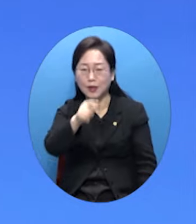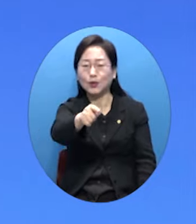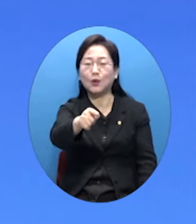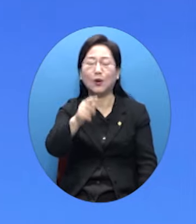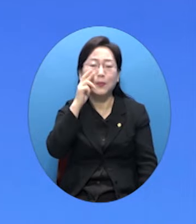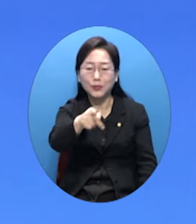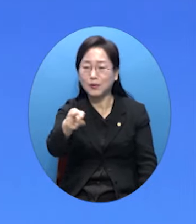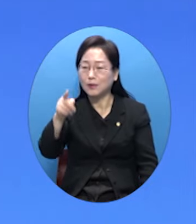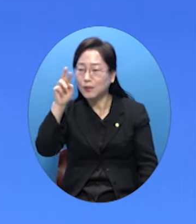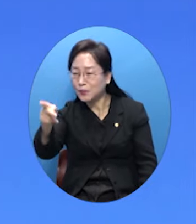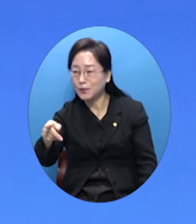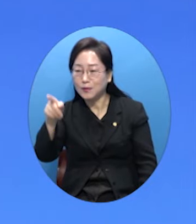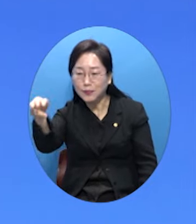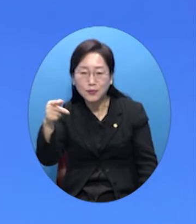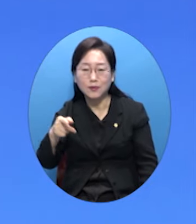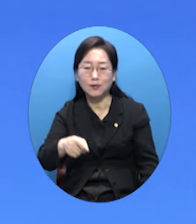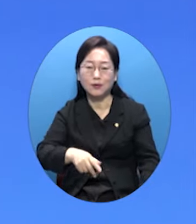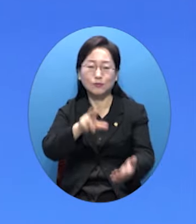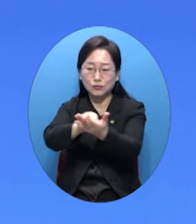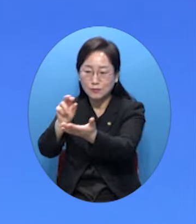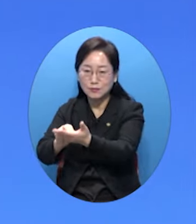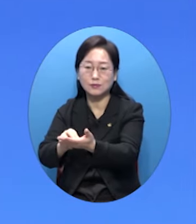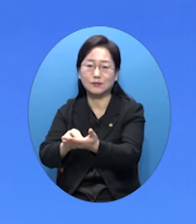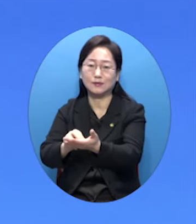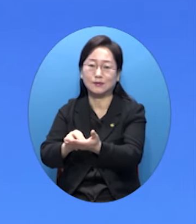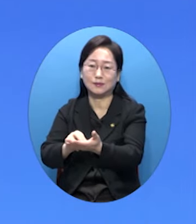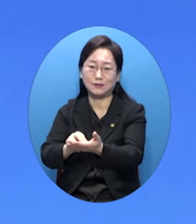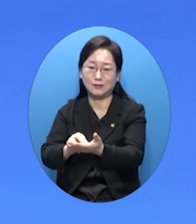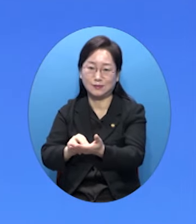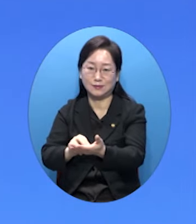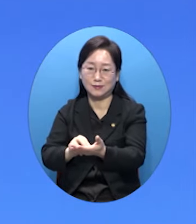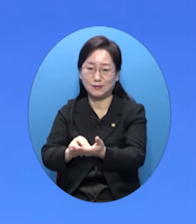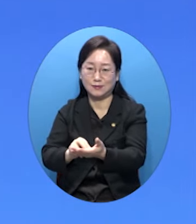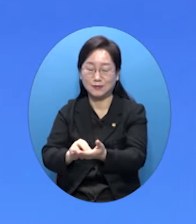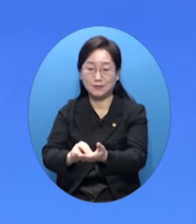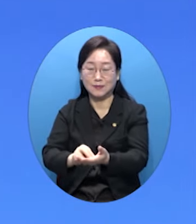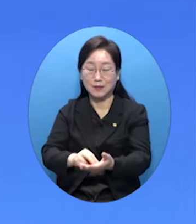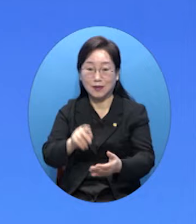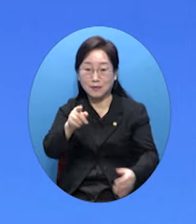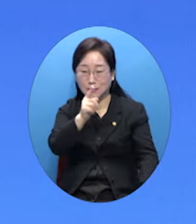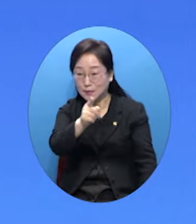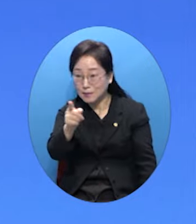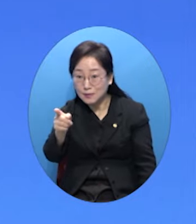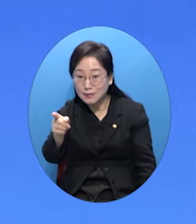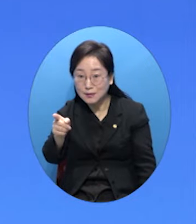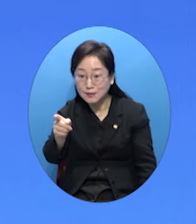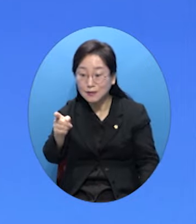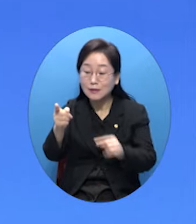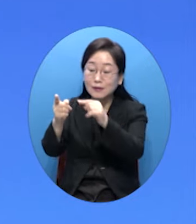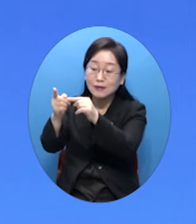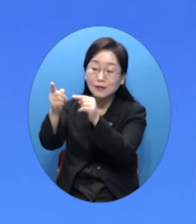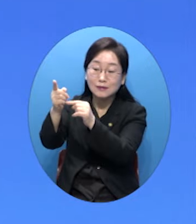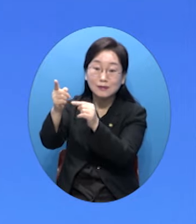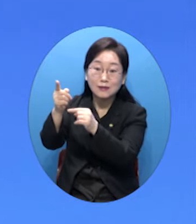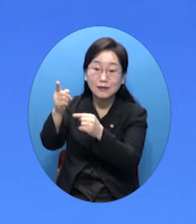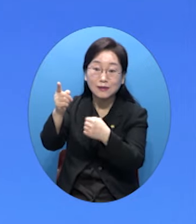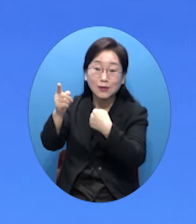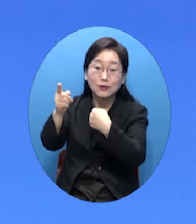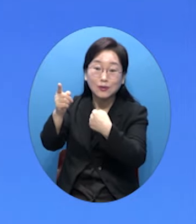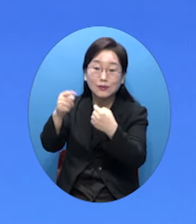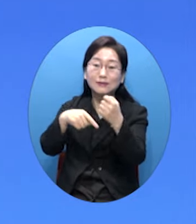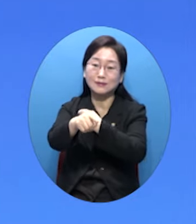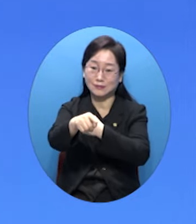문제입니다. 당신 이게 문제입니다. 당신 이게 문제입니다 하는데 이렇게 남에게 문제 있다고 손가락질 할 때 세 손가락은 네가 문제다.